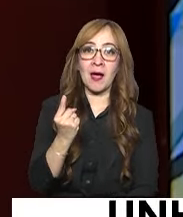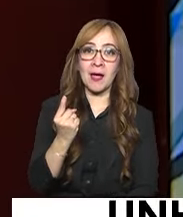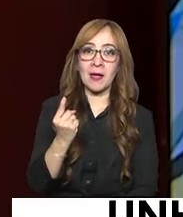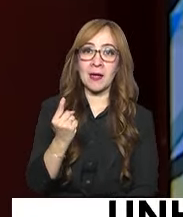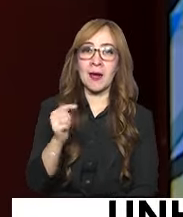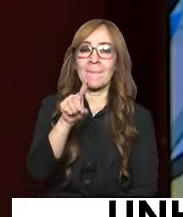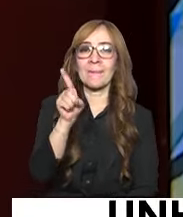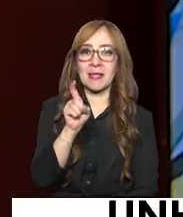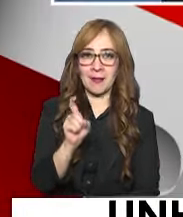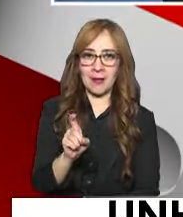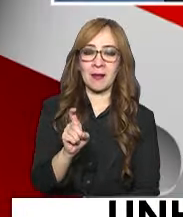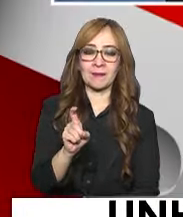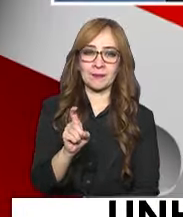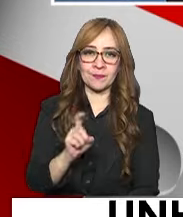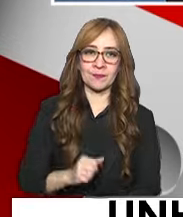bertanya